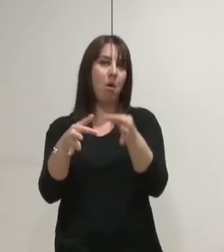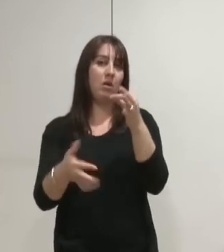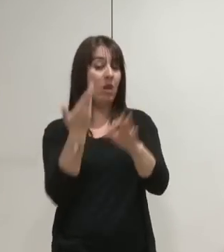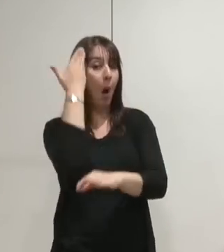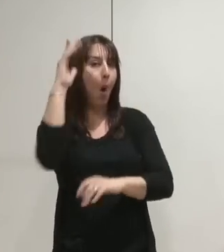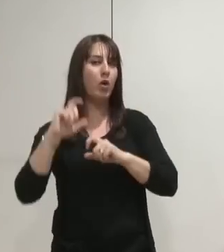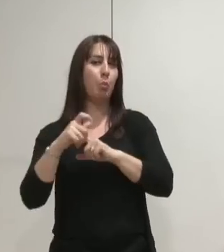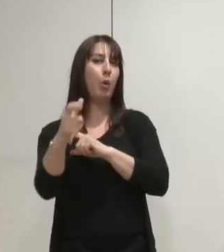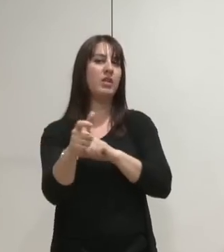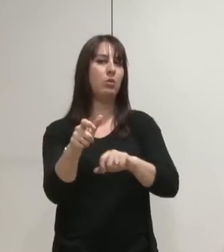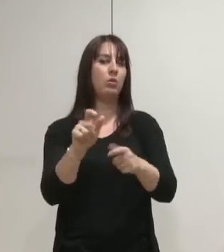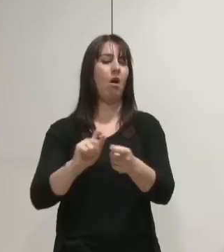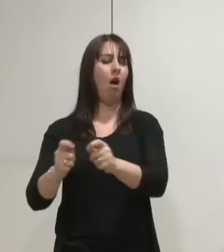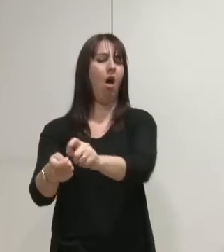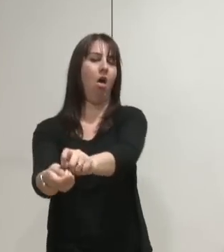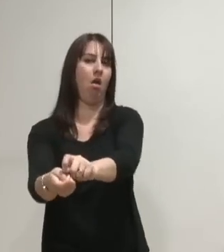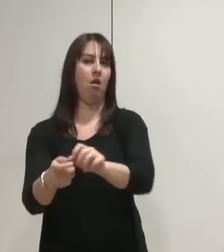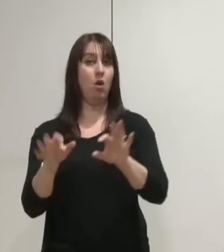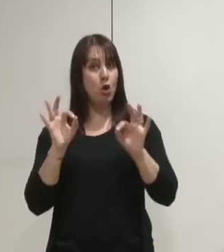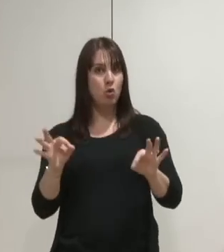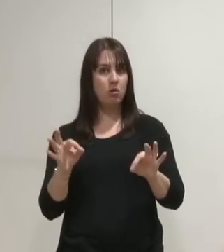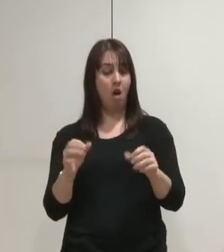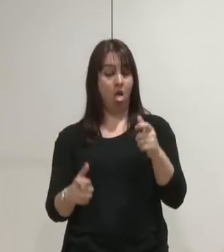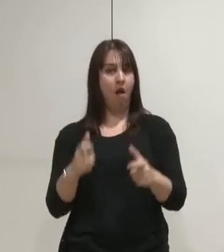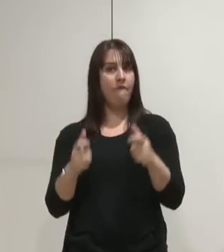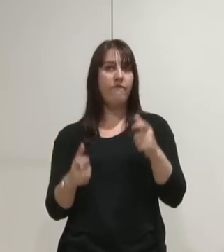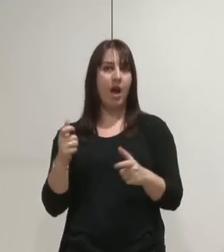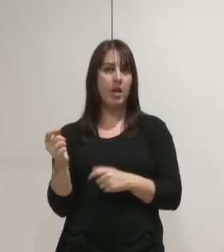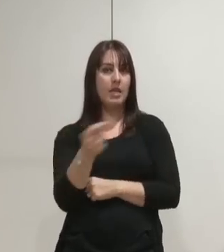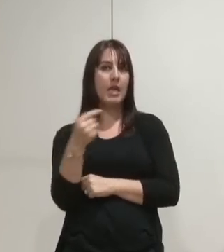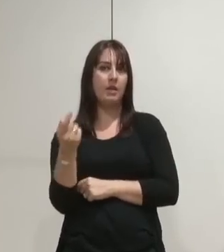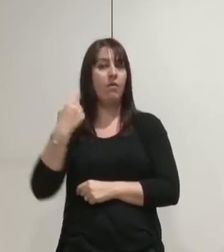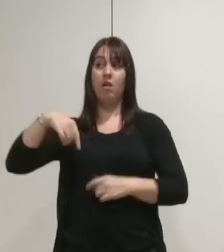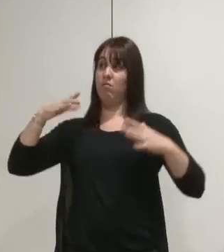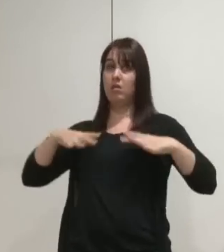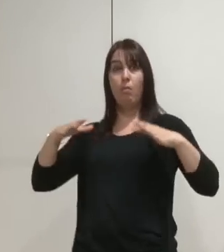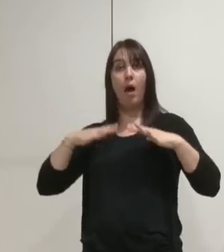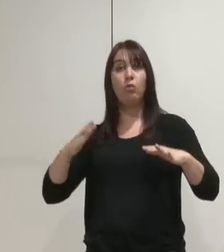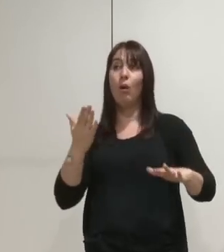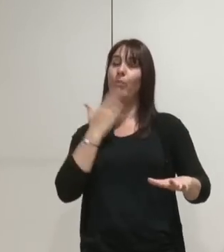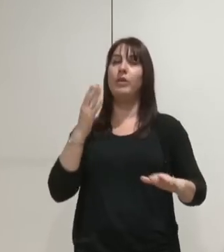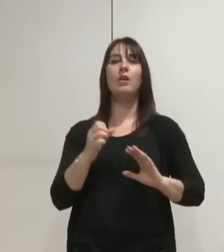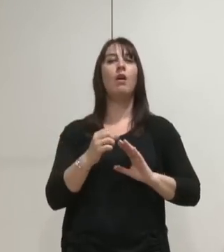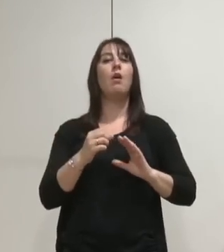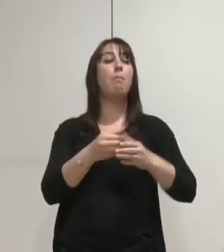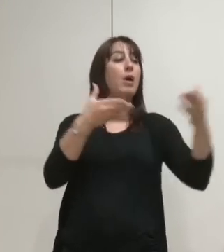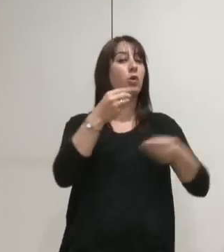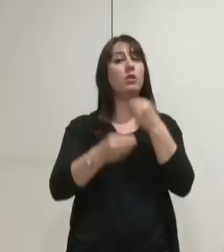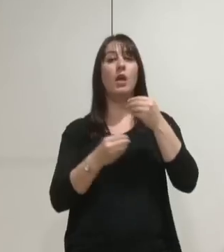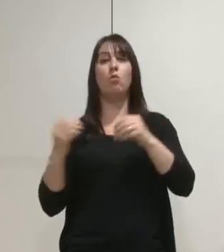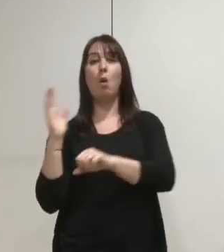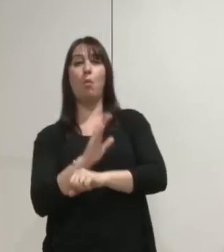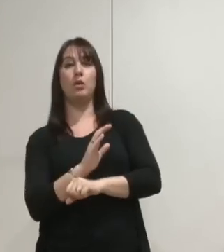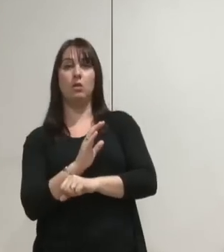process et là en effet nous sommes sur des failles mais des failles qui ne nous concernent pas nous opposition majorité qui